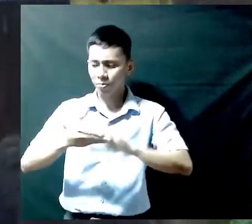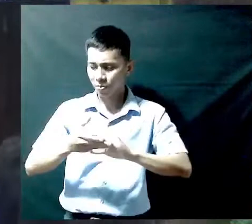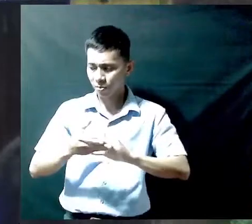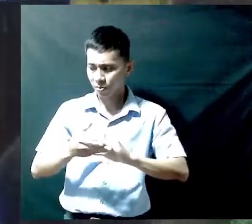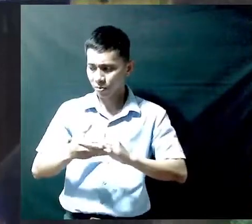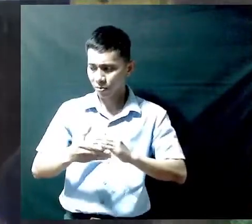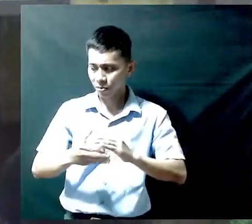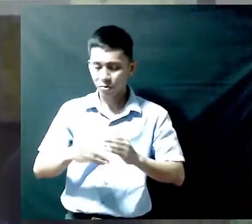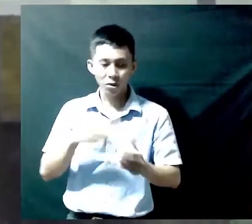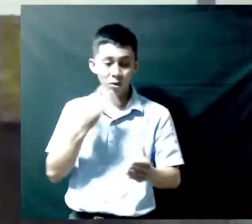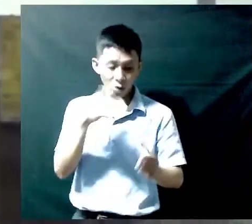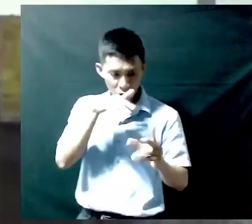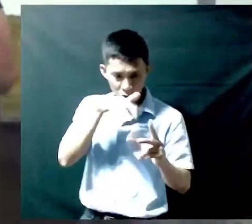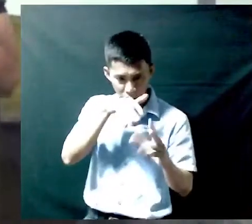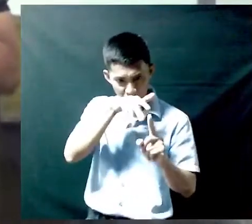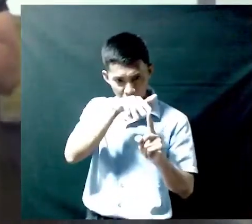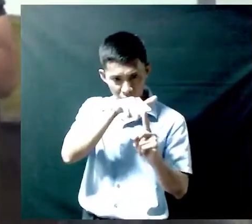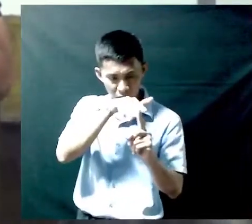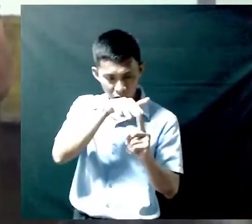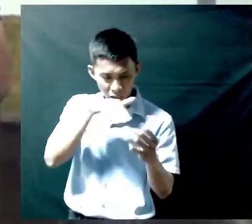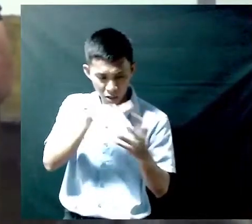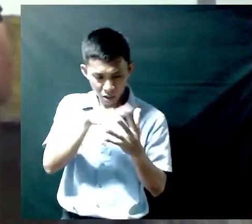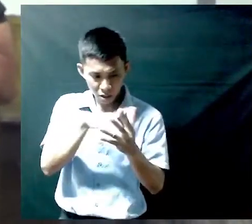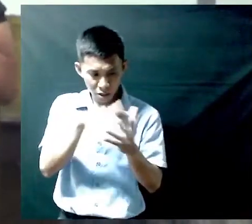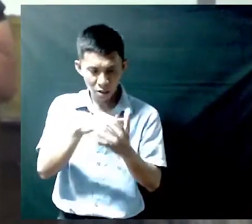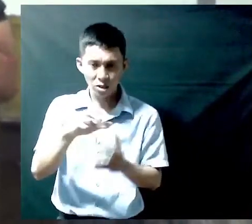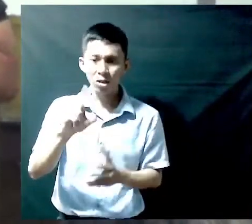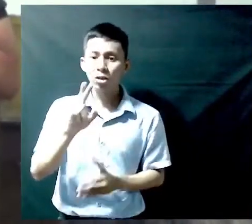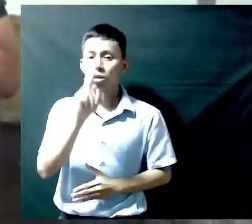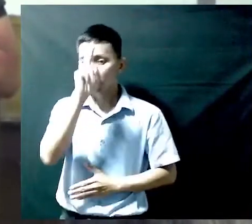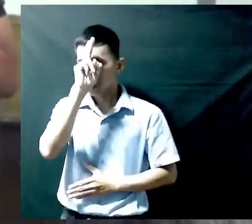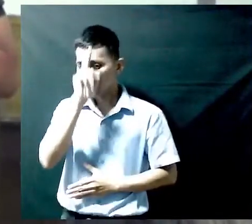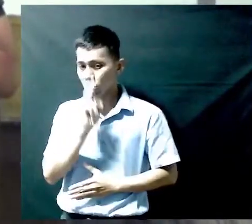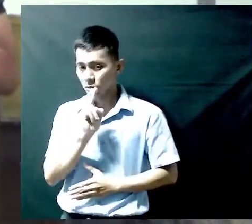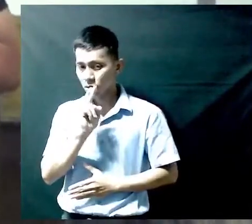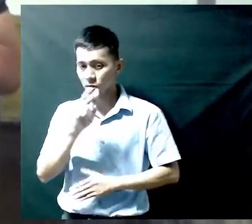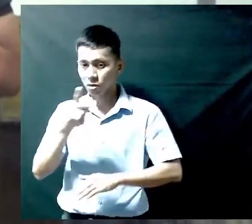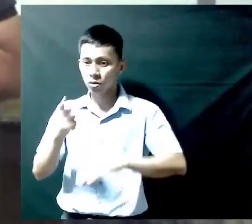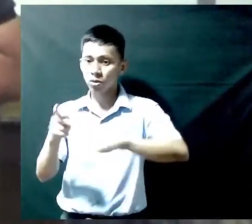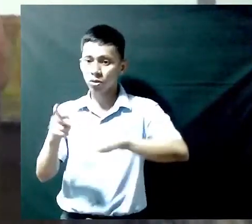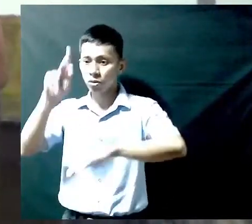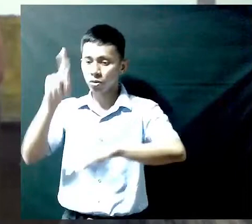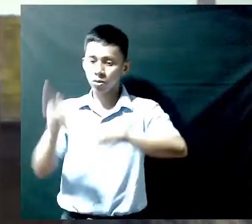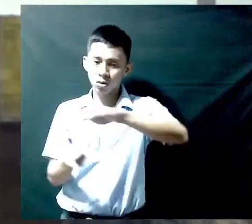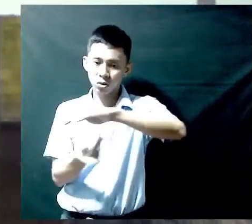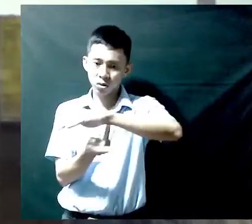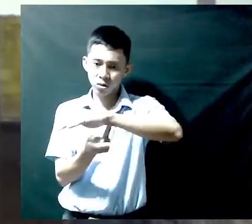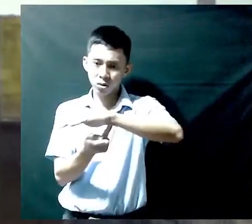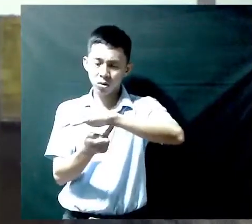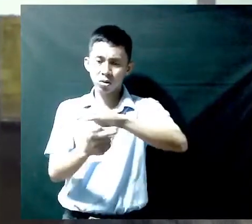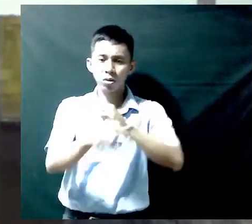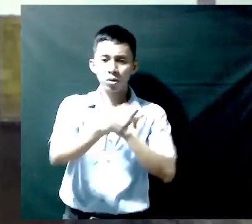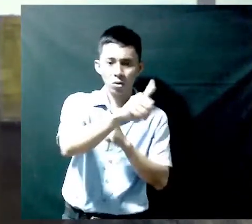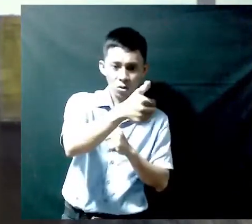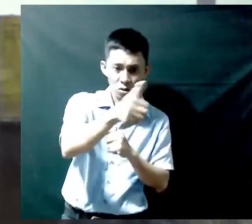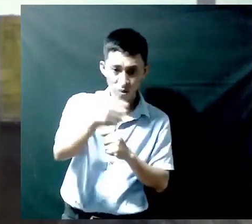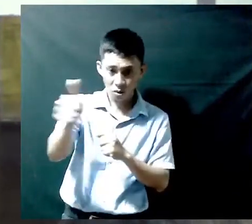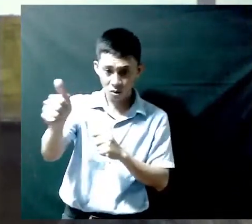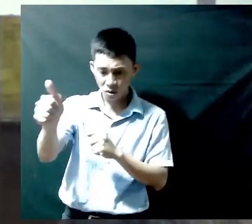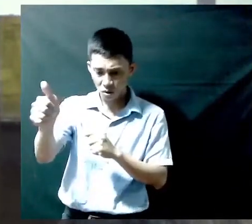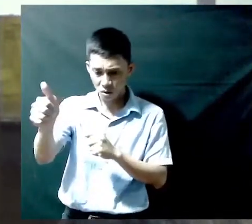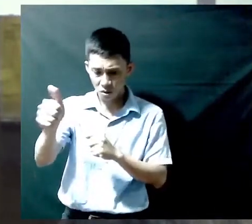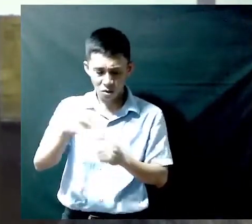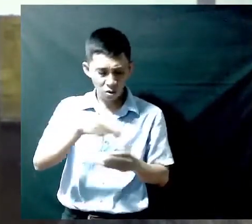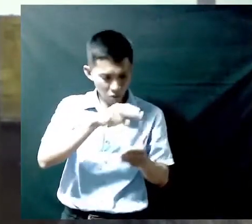chapter 15 in verse 4, at ito sinabi ni Apostle Paul. Ang sabi niya, "For whatsoever things were